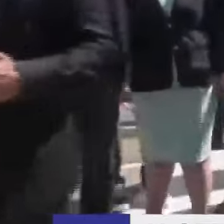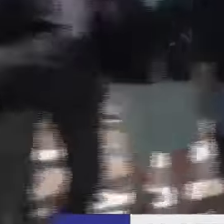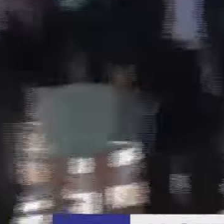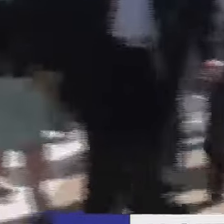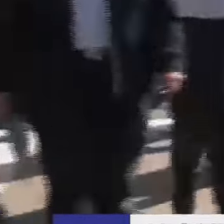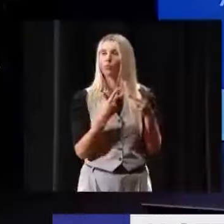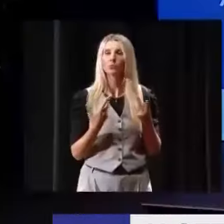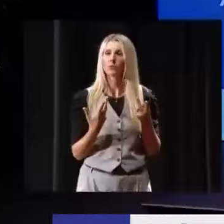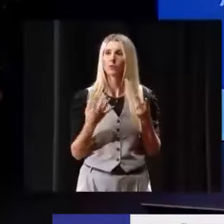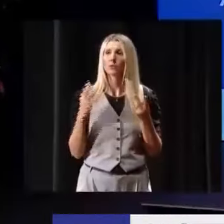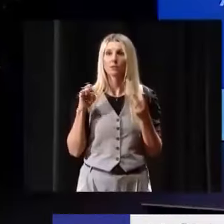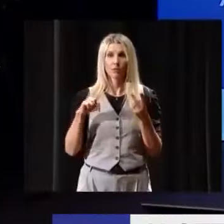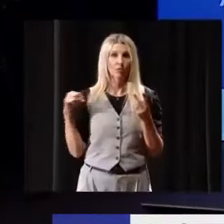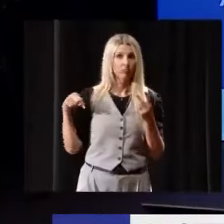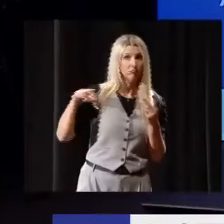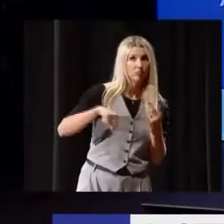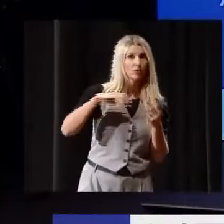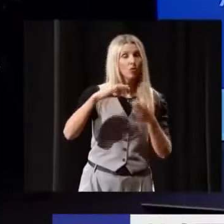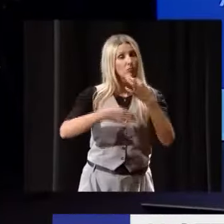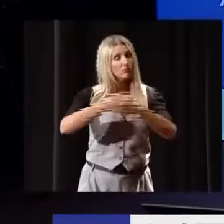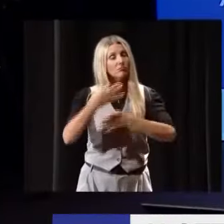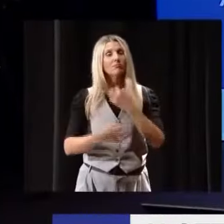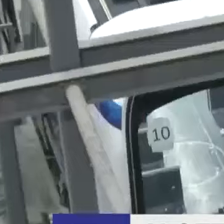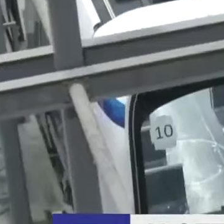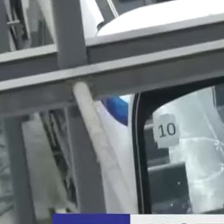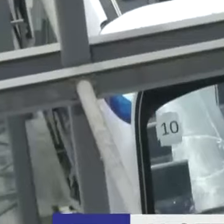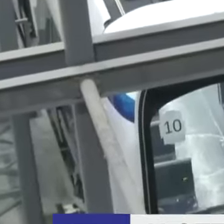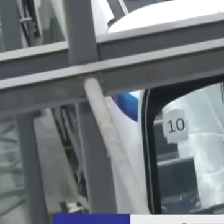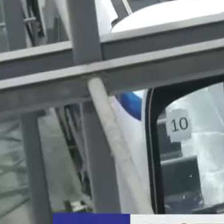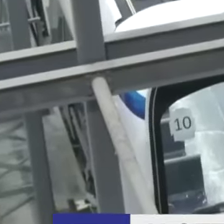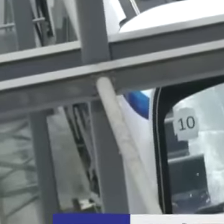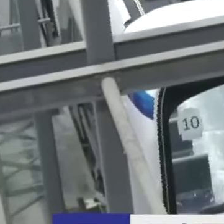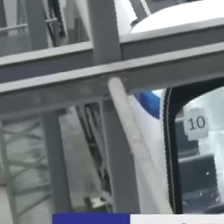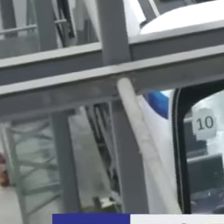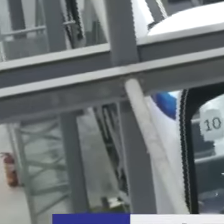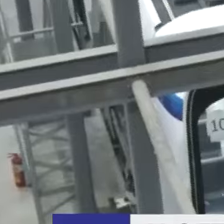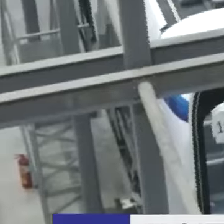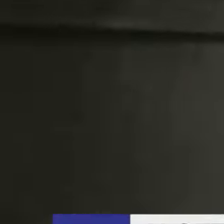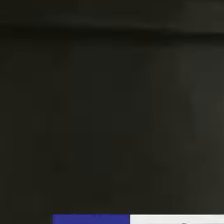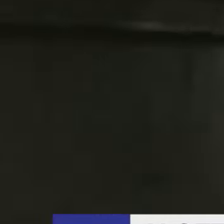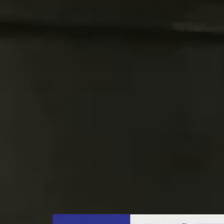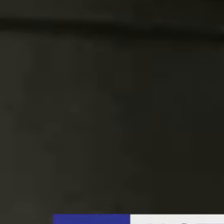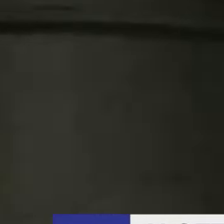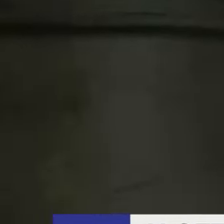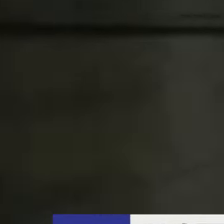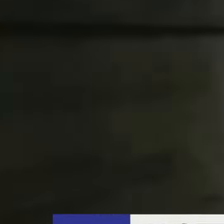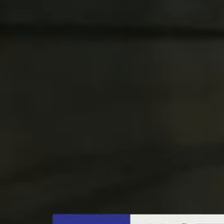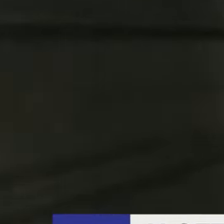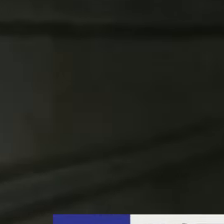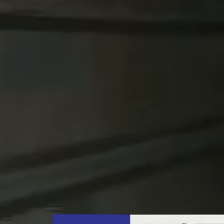τη συμπρωτεύουσα, ανακοινώνοντας ότι ανήμερα του Αγίου Ανδρέα το μετρό της Θεσσαλονίκης θα παραδοθεί στο επιβατικό